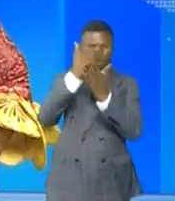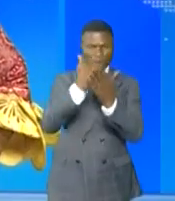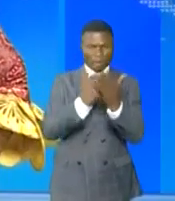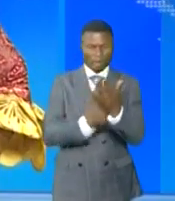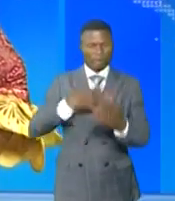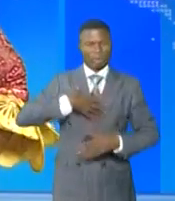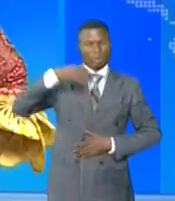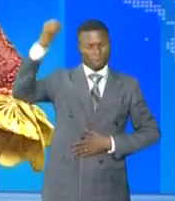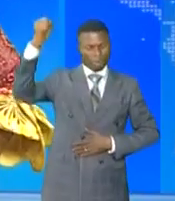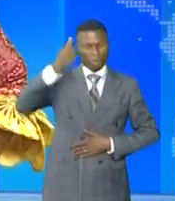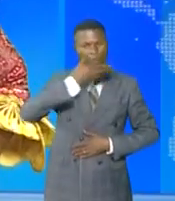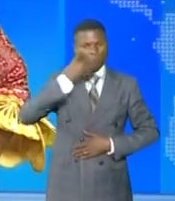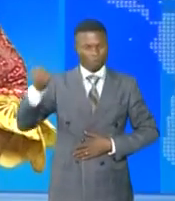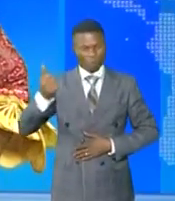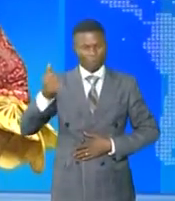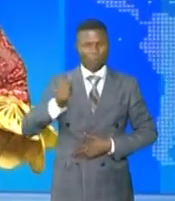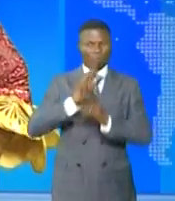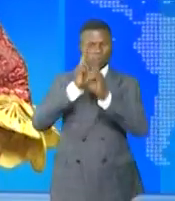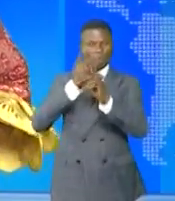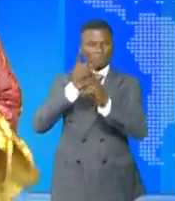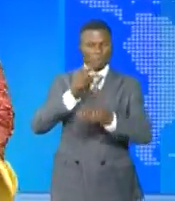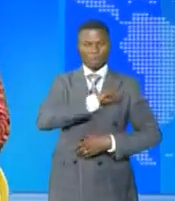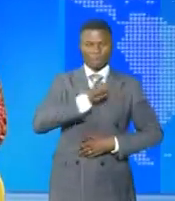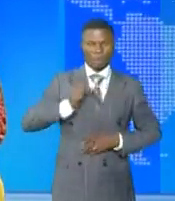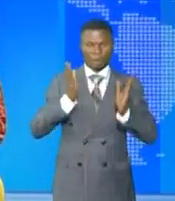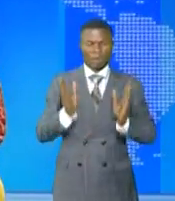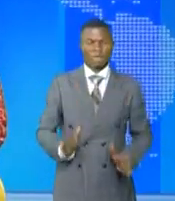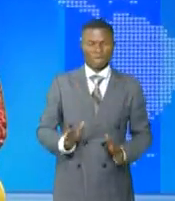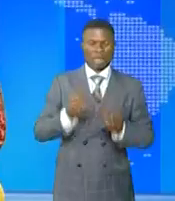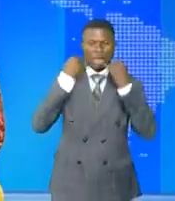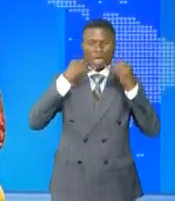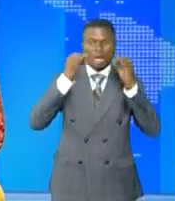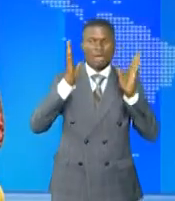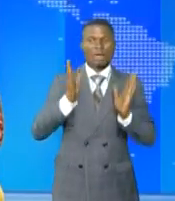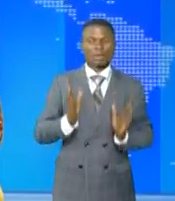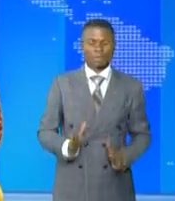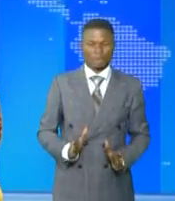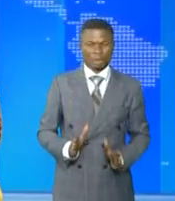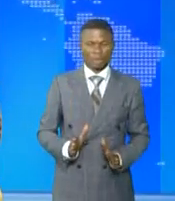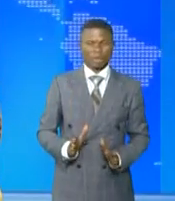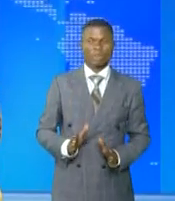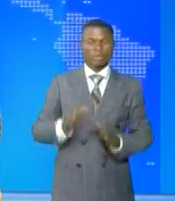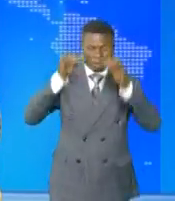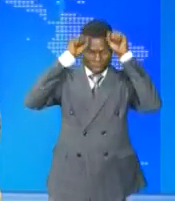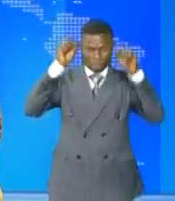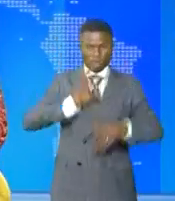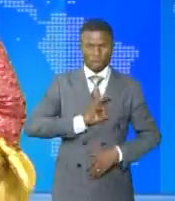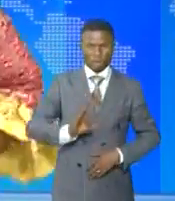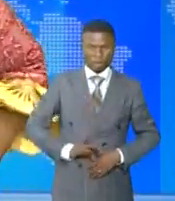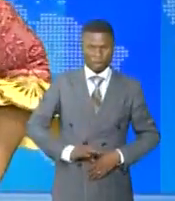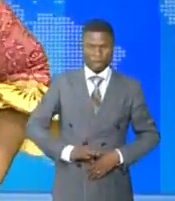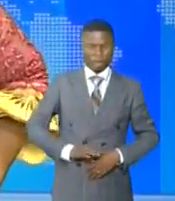victoire écrasante. Ces propos sont du sénateur professeur Modeste Baati Lukwebo, l'informateur du chef de l'État a